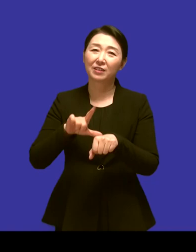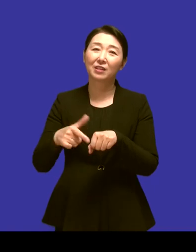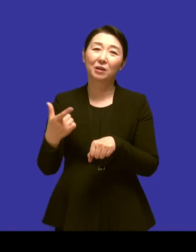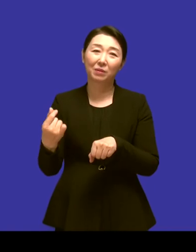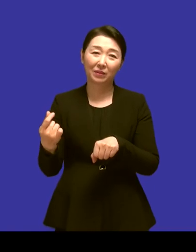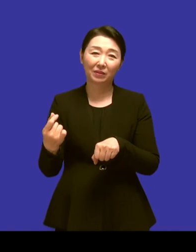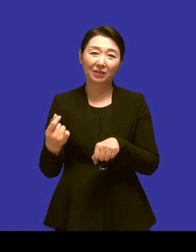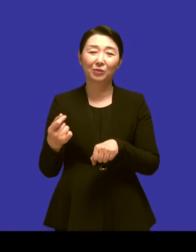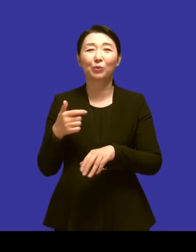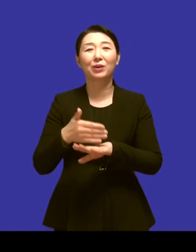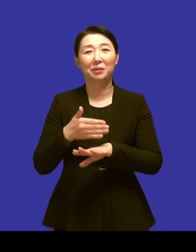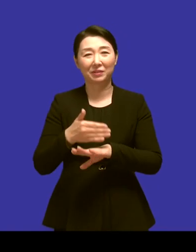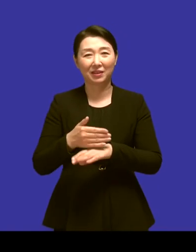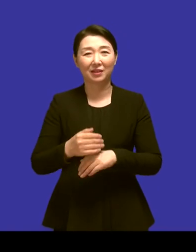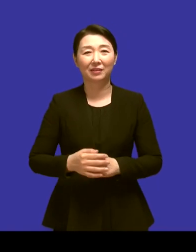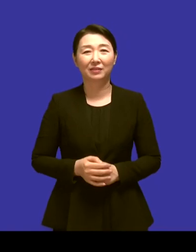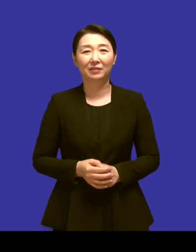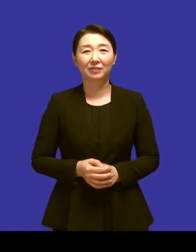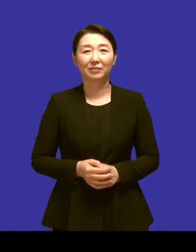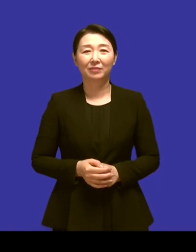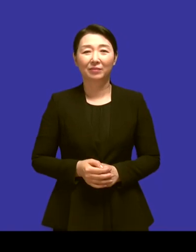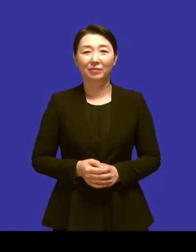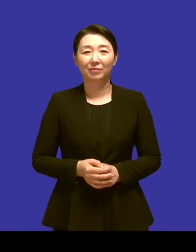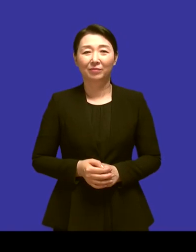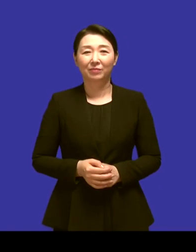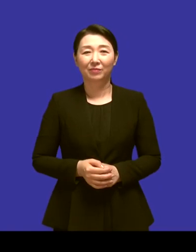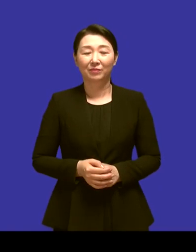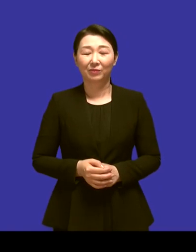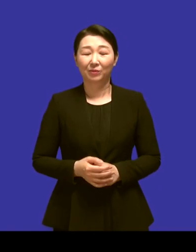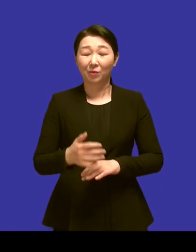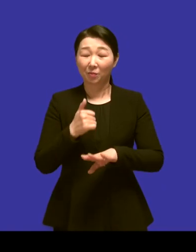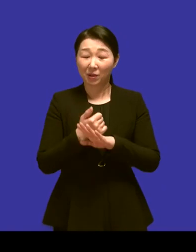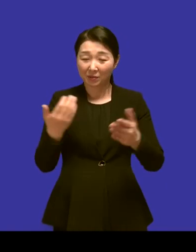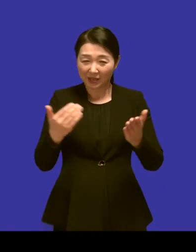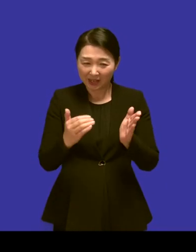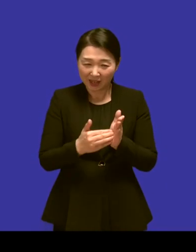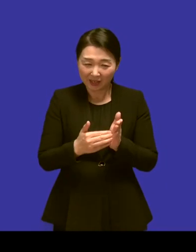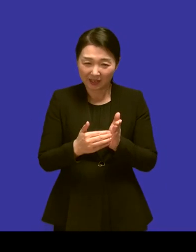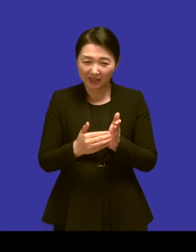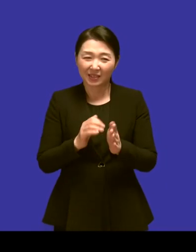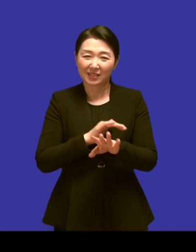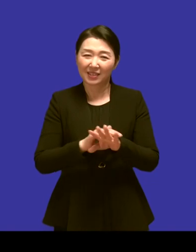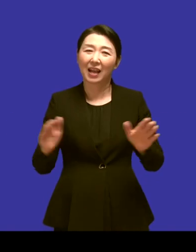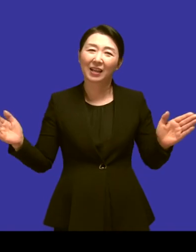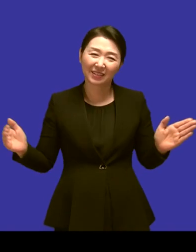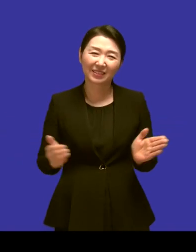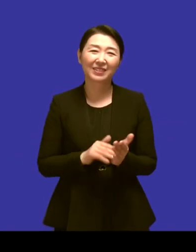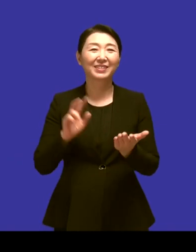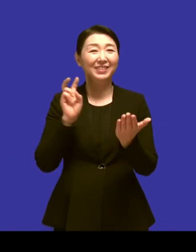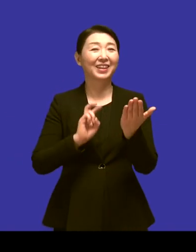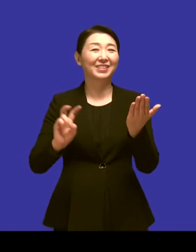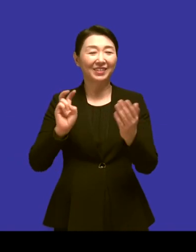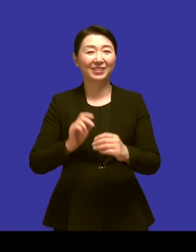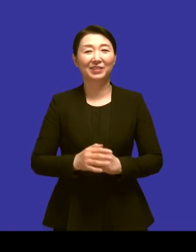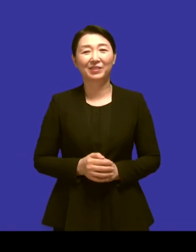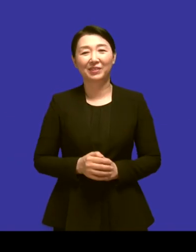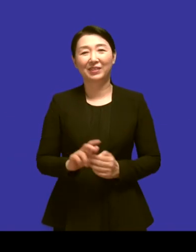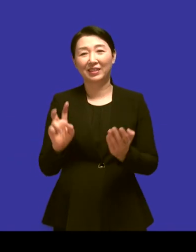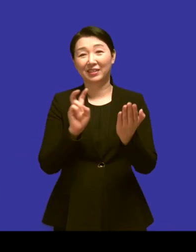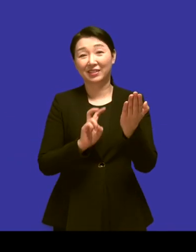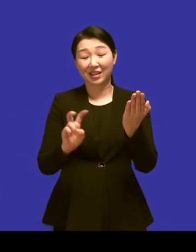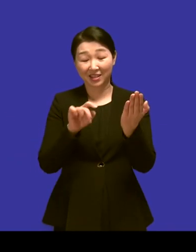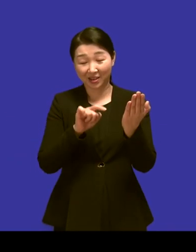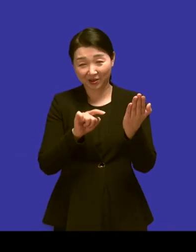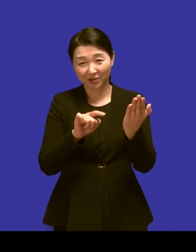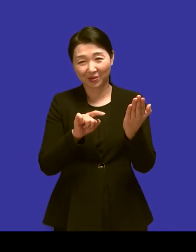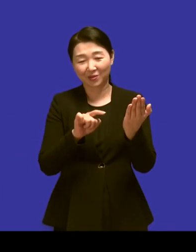시간이구나 그러면서 너무 감사하고 그래서 무사히 그 마지막 사역까지 잘 마무리할 수 있었던 그런 찬양이었어서 그 찬양으로